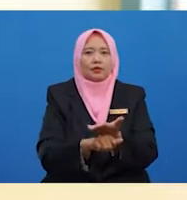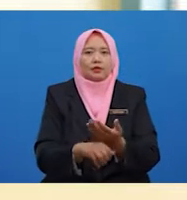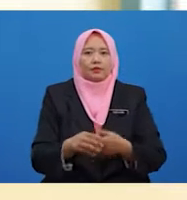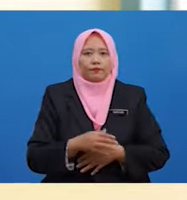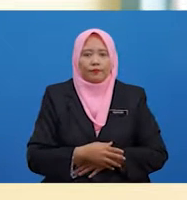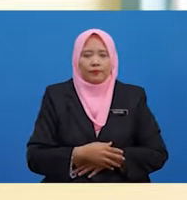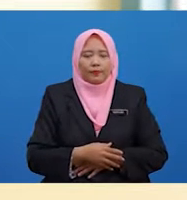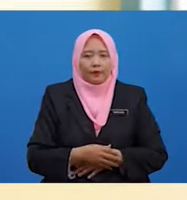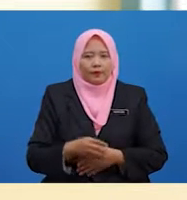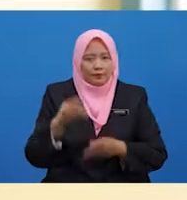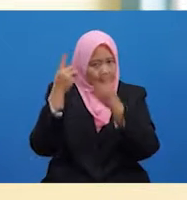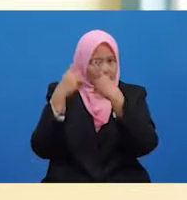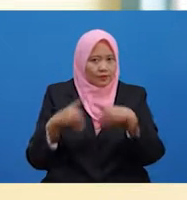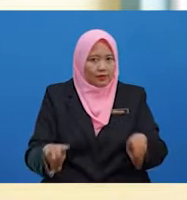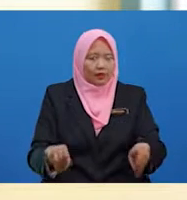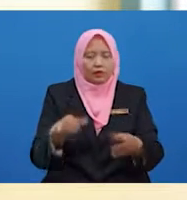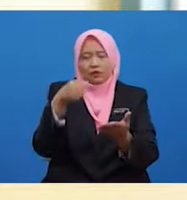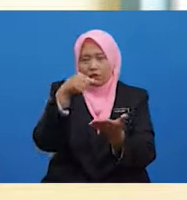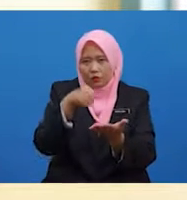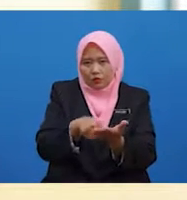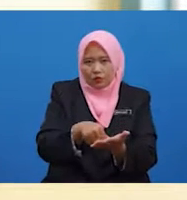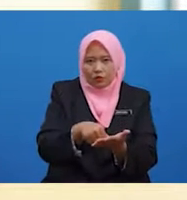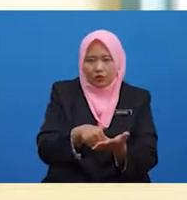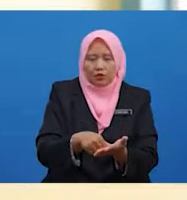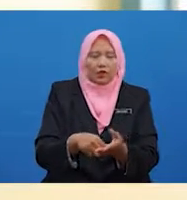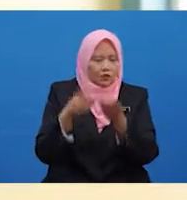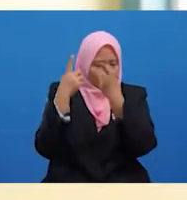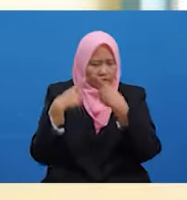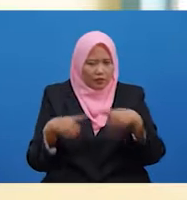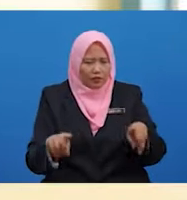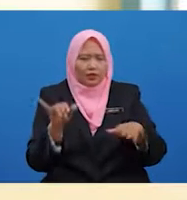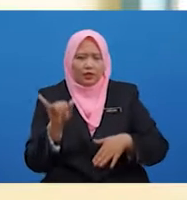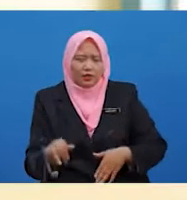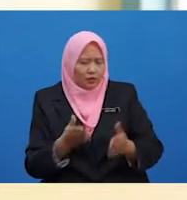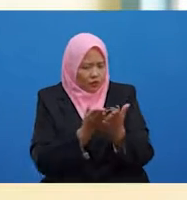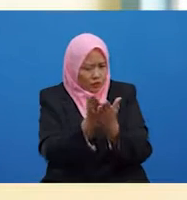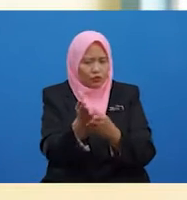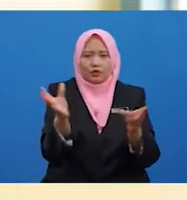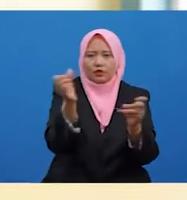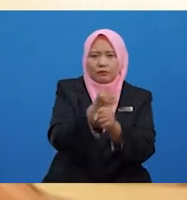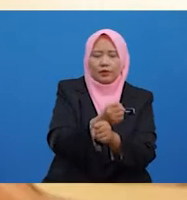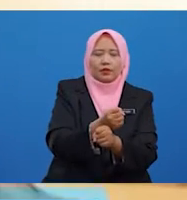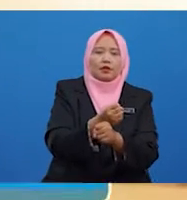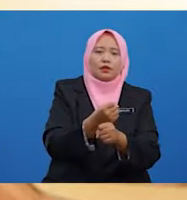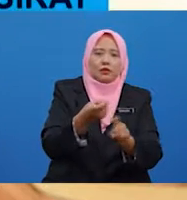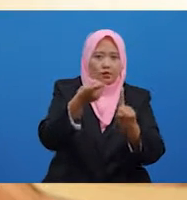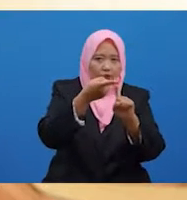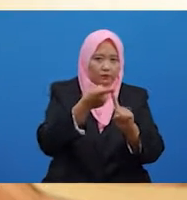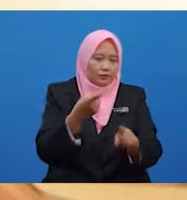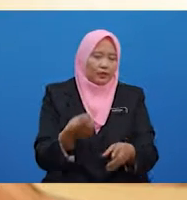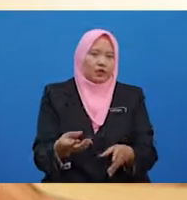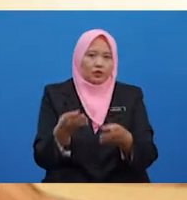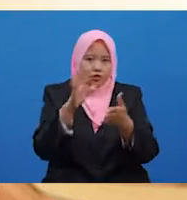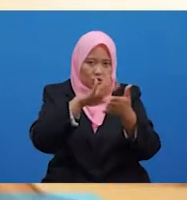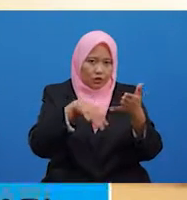Data tersurat ialah data mutlak yang kita boleh dapati daripada jadual yang disediakan. Data